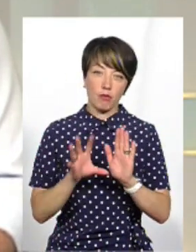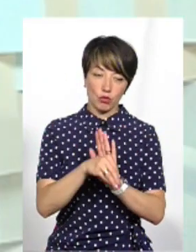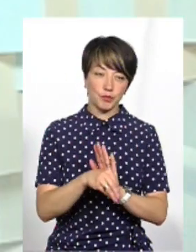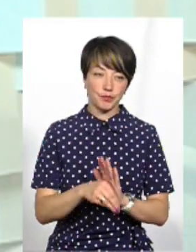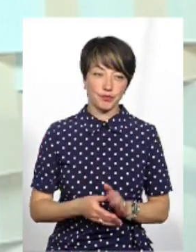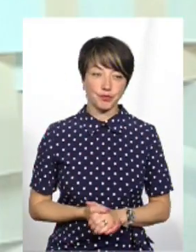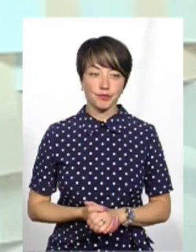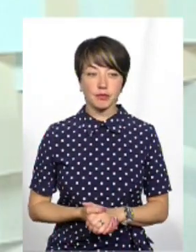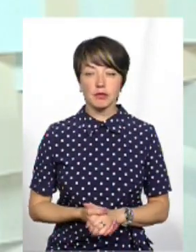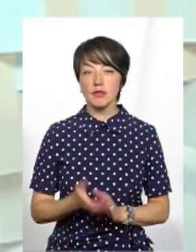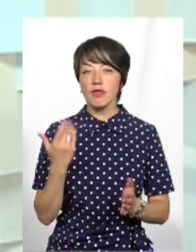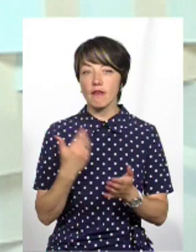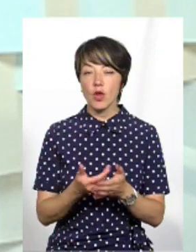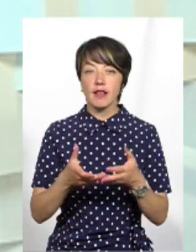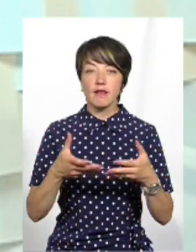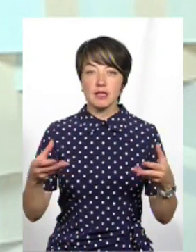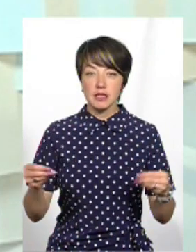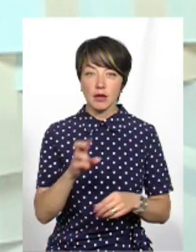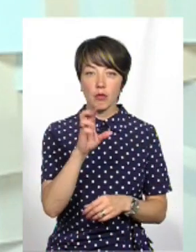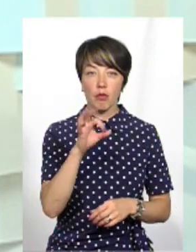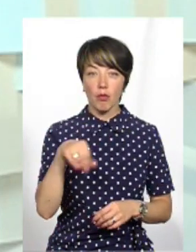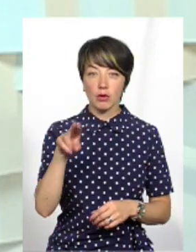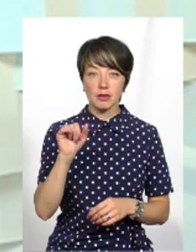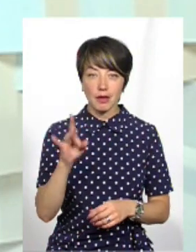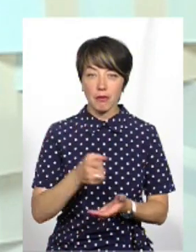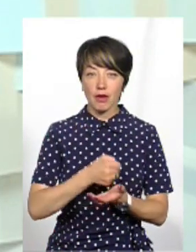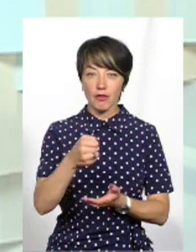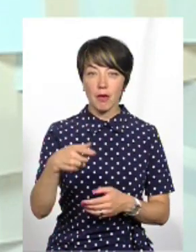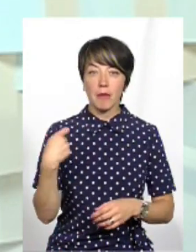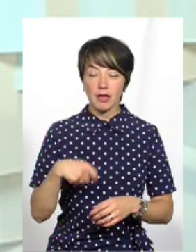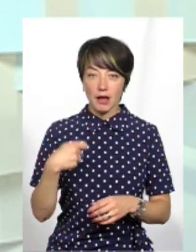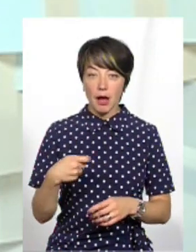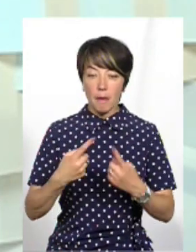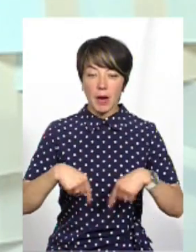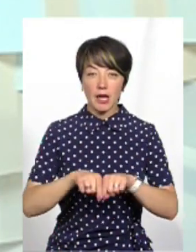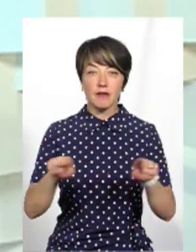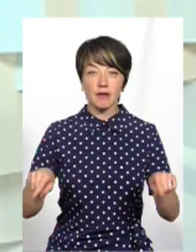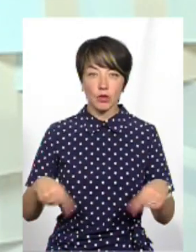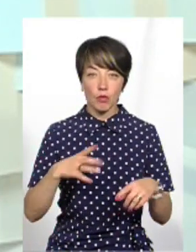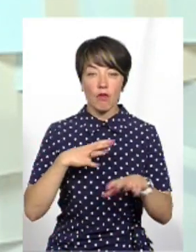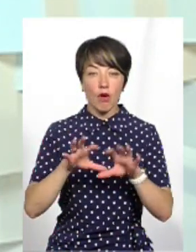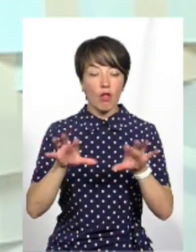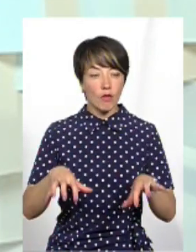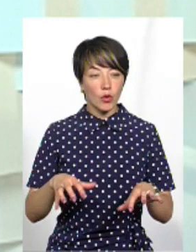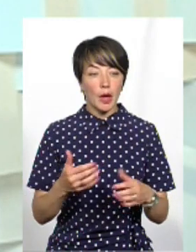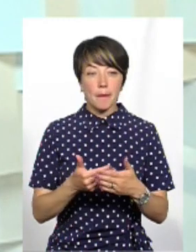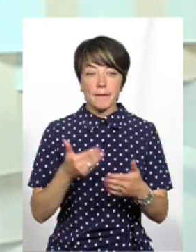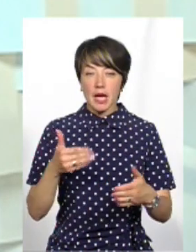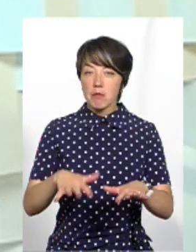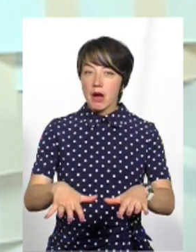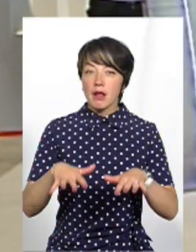кандидатів. От навесні Віктор Бондар балотувався у президенти від партії «Відродження», тоді був її головою.